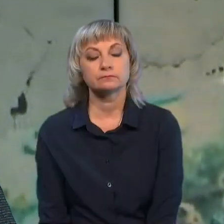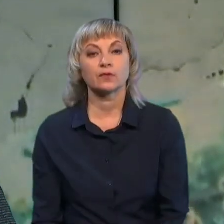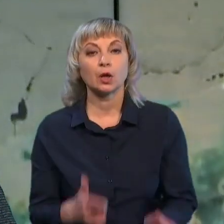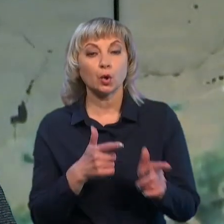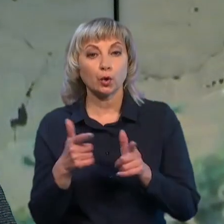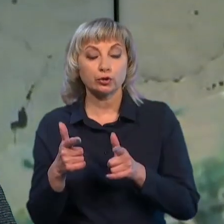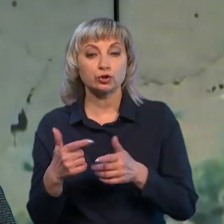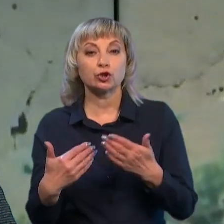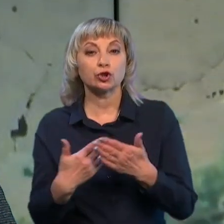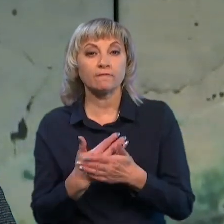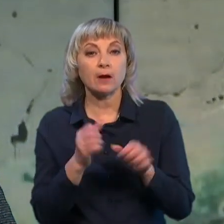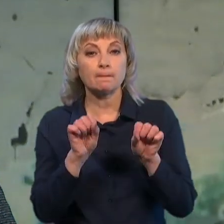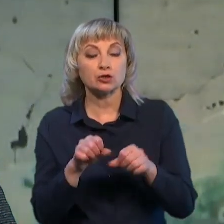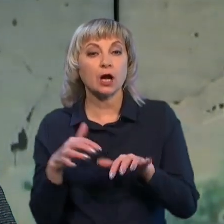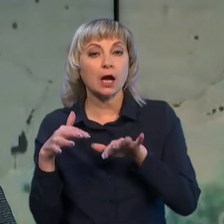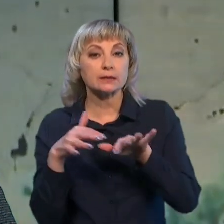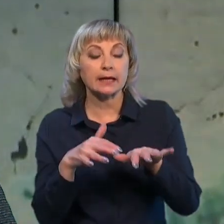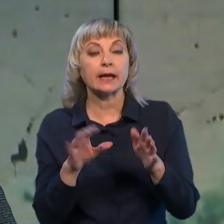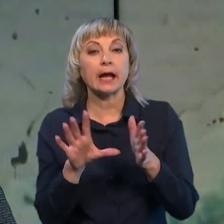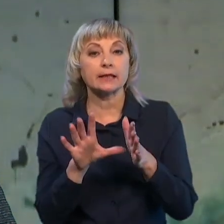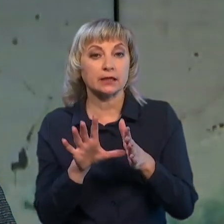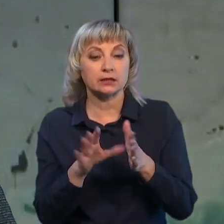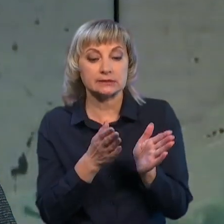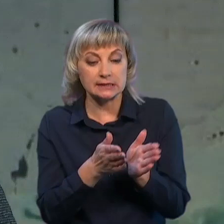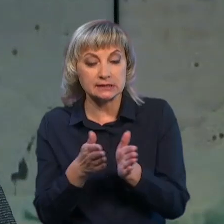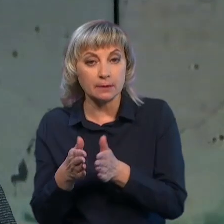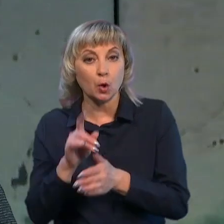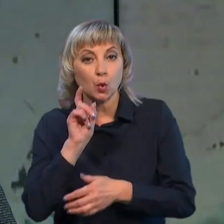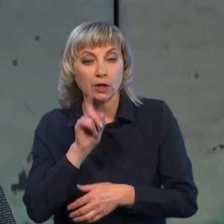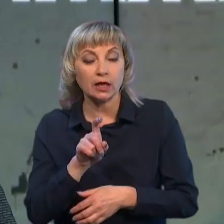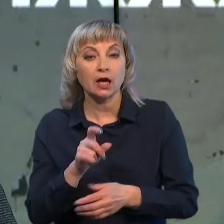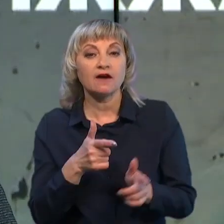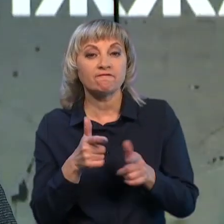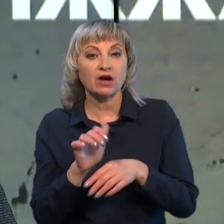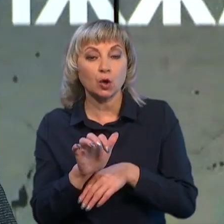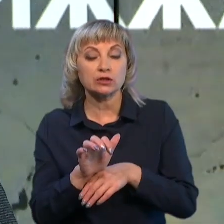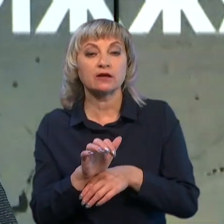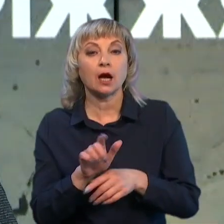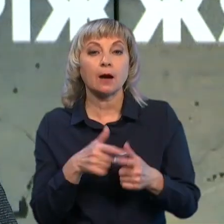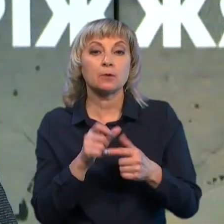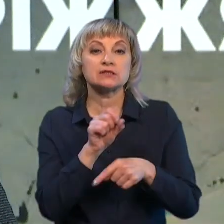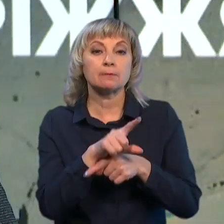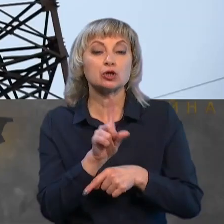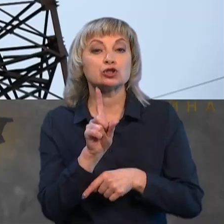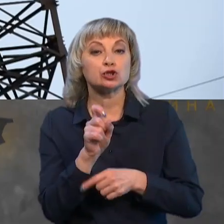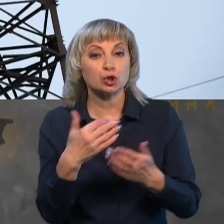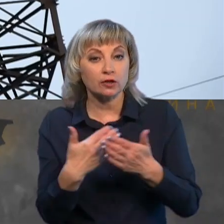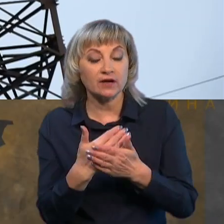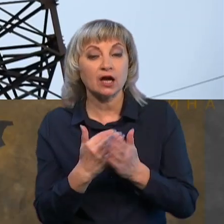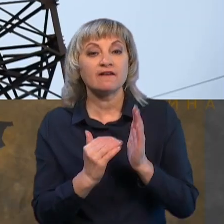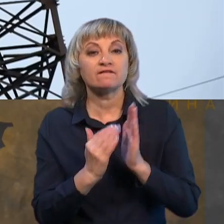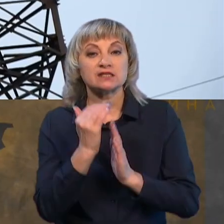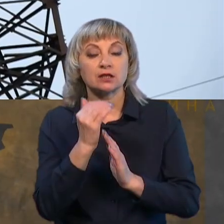Готуючись до нової можливої атаки на енергетичну систему, Україна виготовить або замовить 100 нових